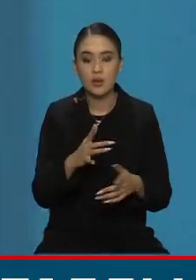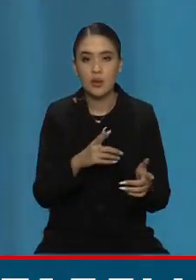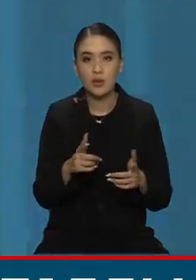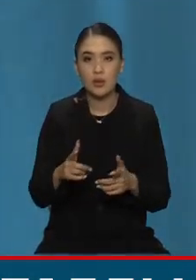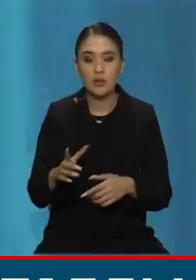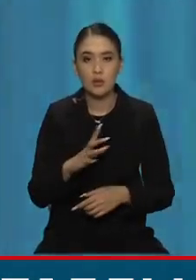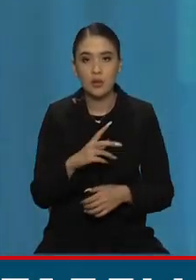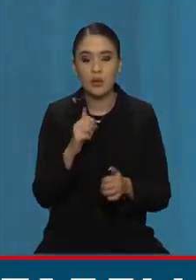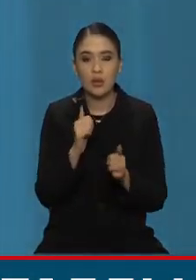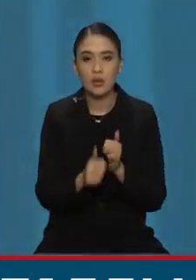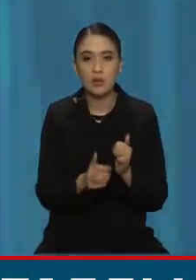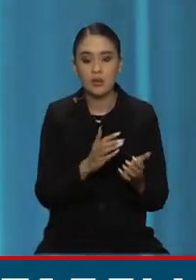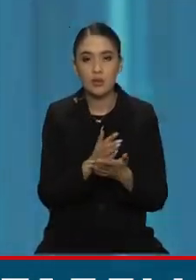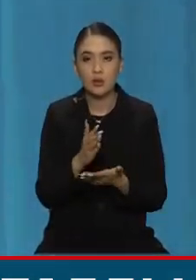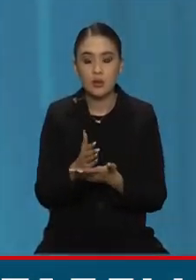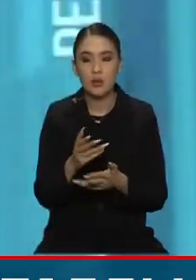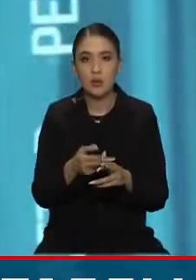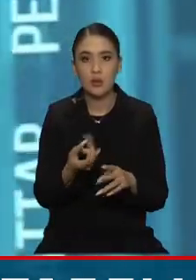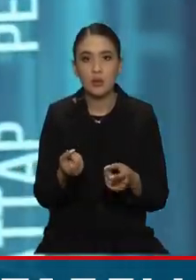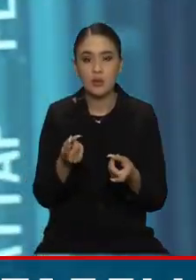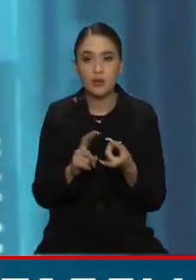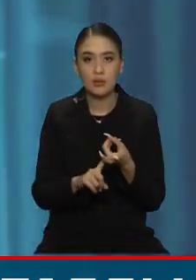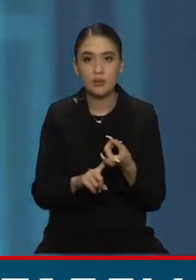дайындадық әр бағытқа сай. Сөйтіп